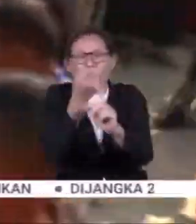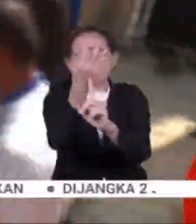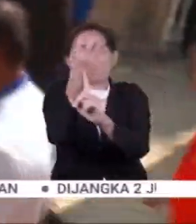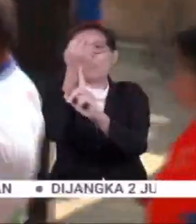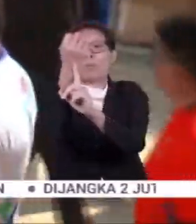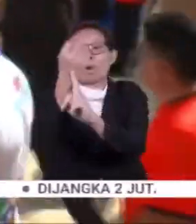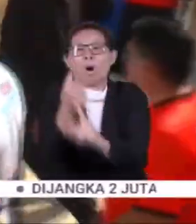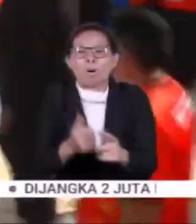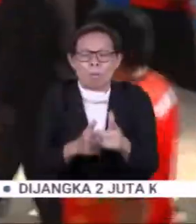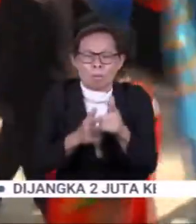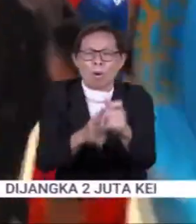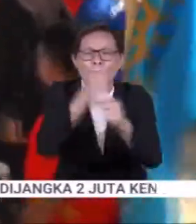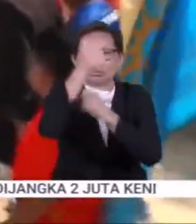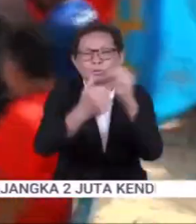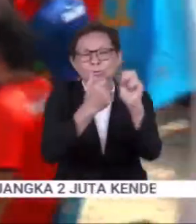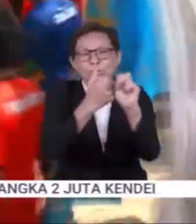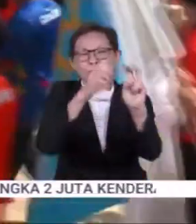oboh 2023 pagi tadi